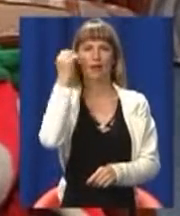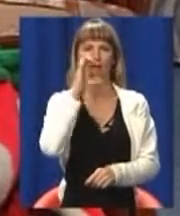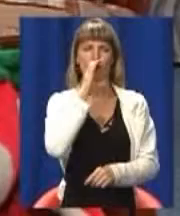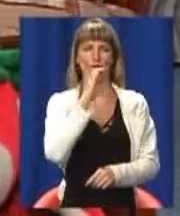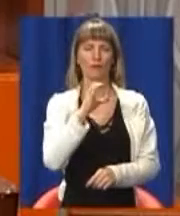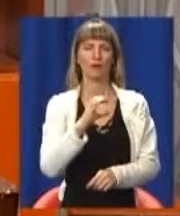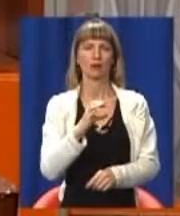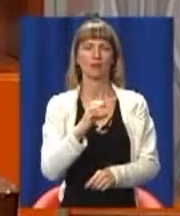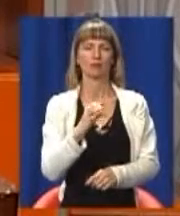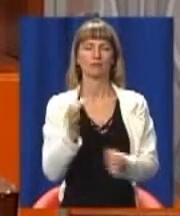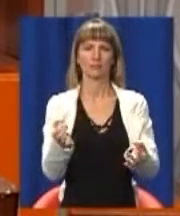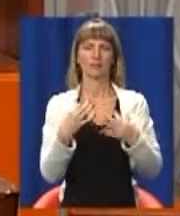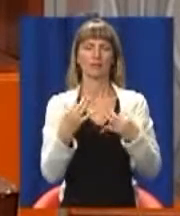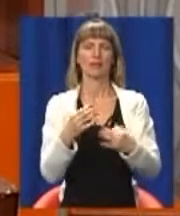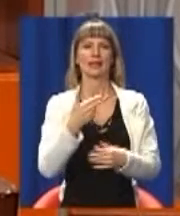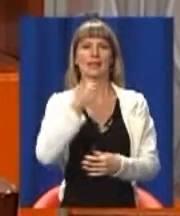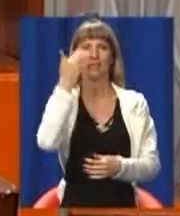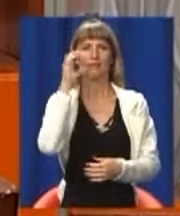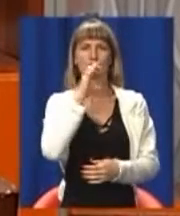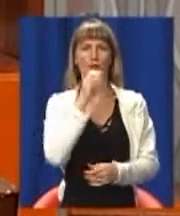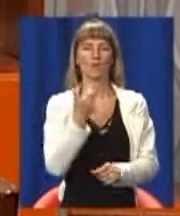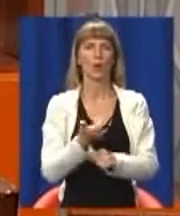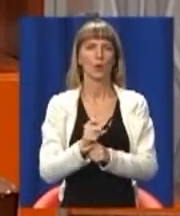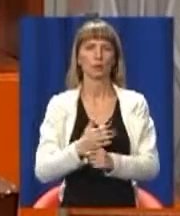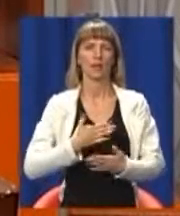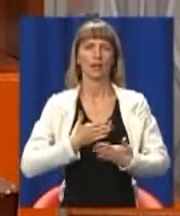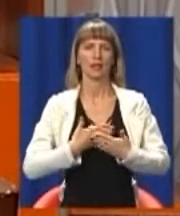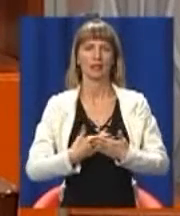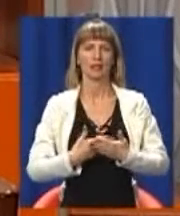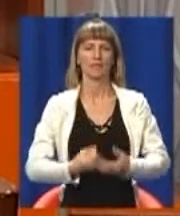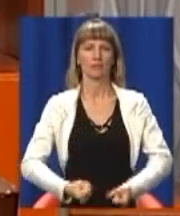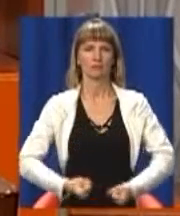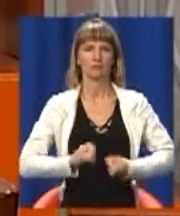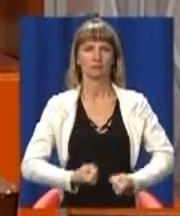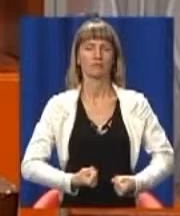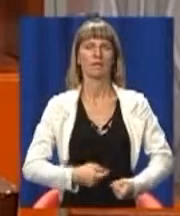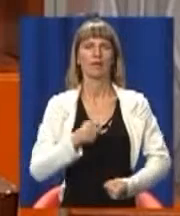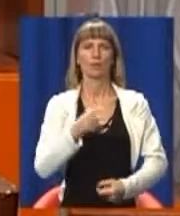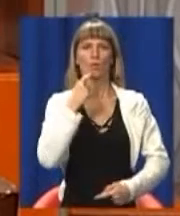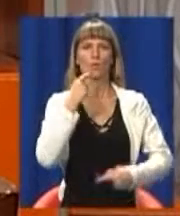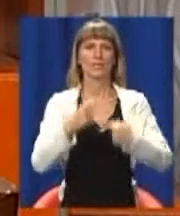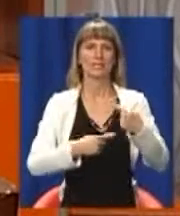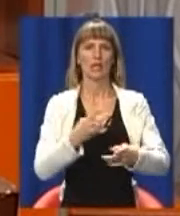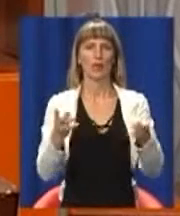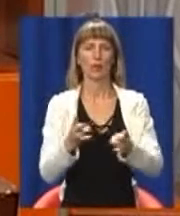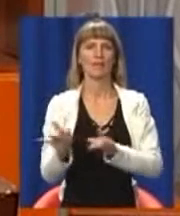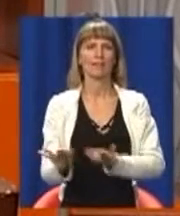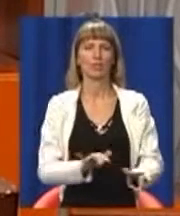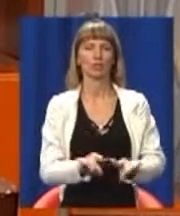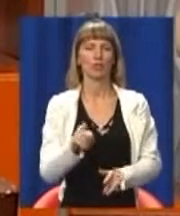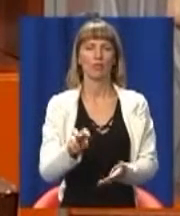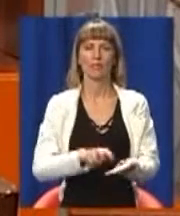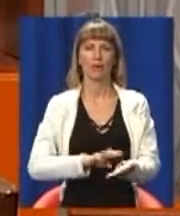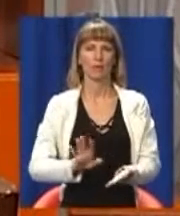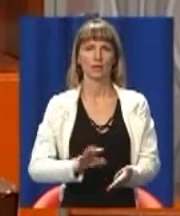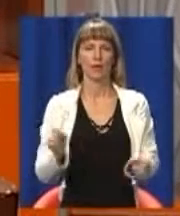вовка. Розповідай. Итальянский волк очень энергичный, мощный. Ему всегда нужно движение. Он не